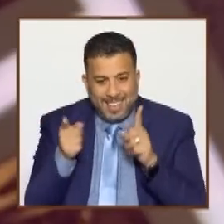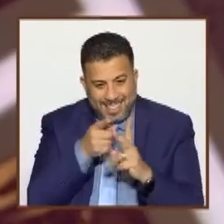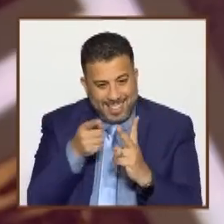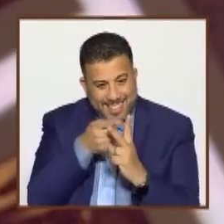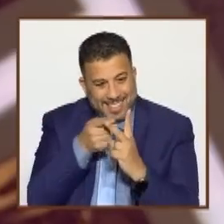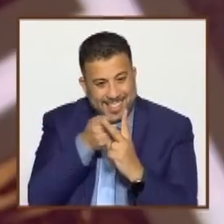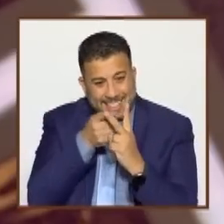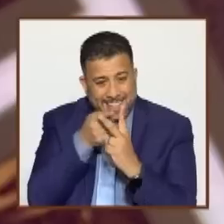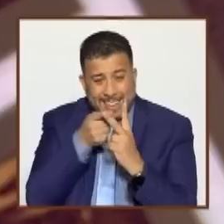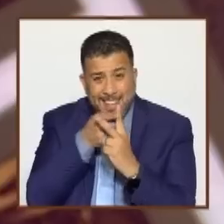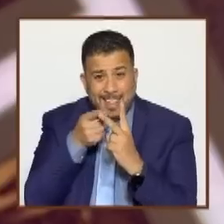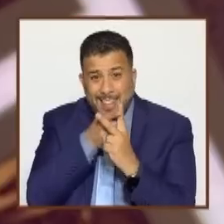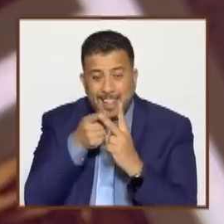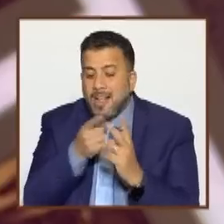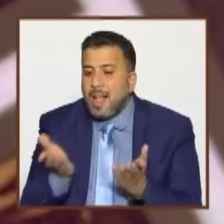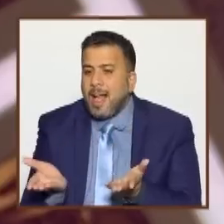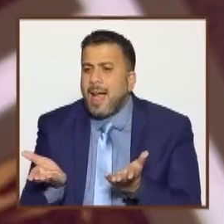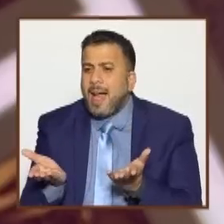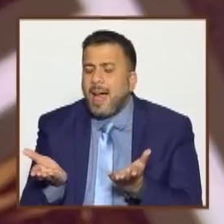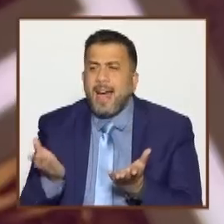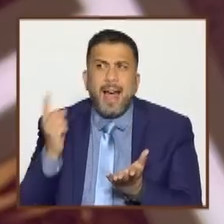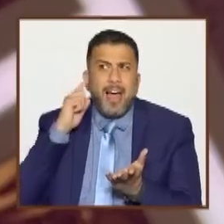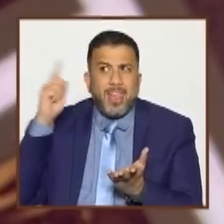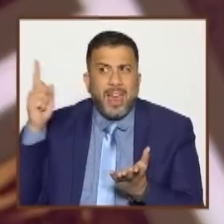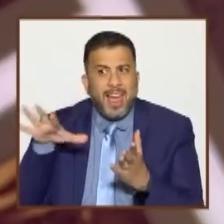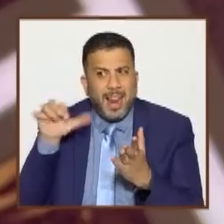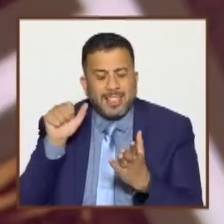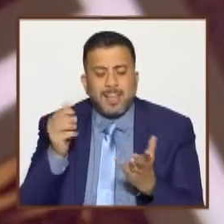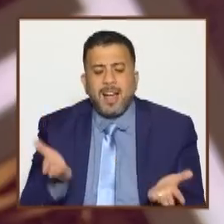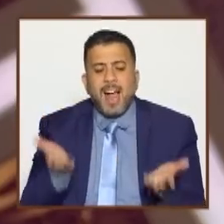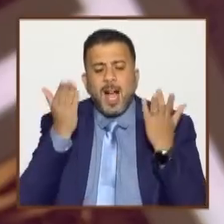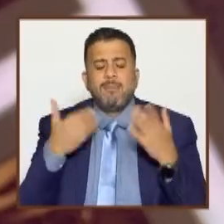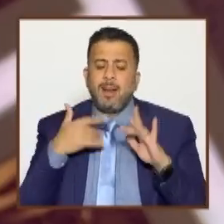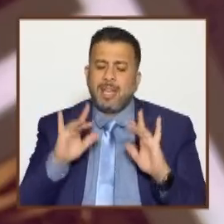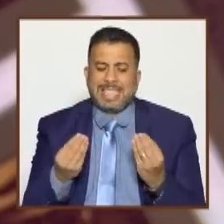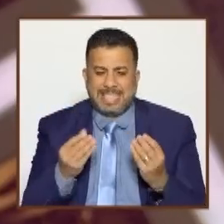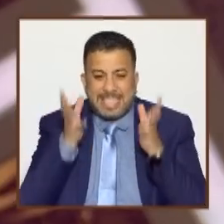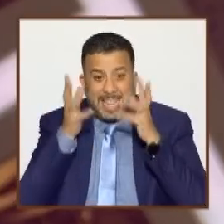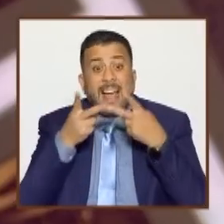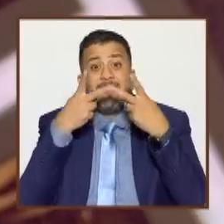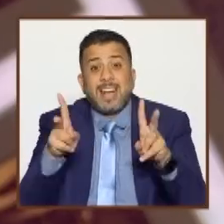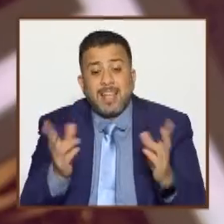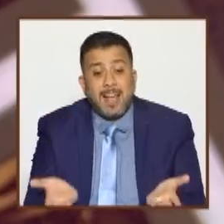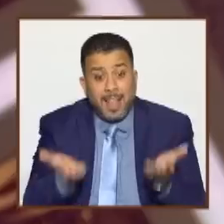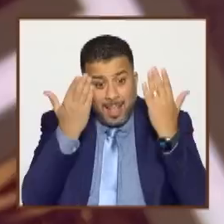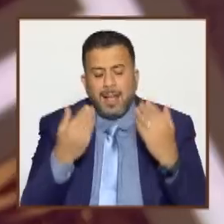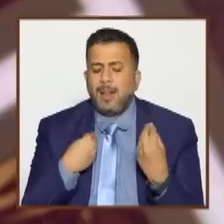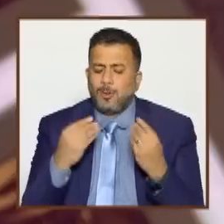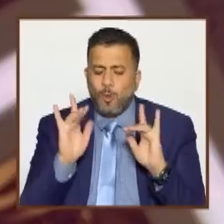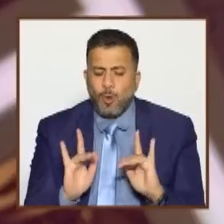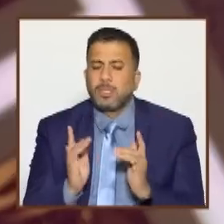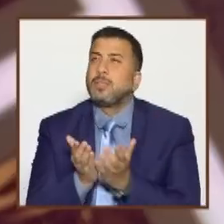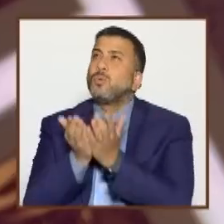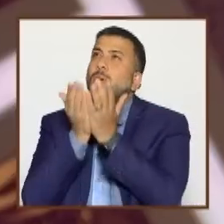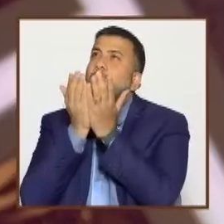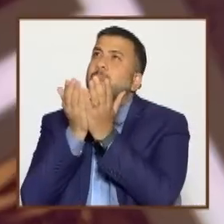أنه قال الدعاء بين الأذان والإقامة لا يرد، وكان يوصي صلى الله عليه وسلم أن يقول المسلم بين